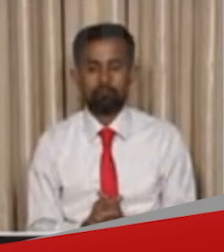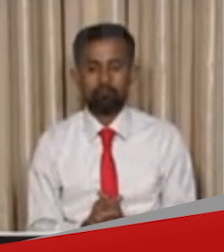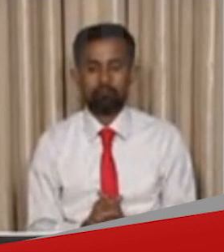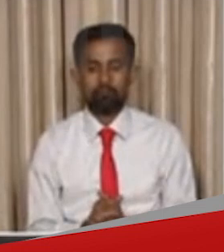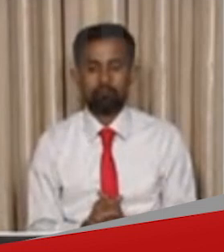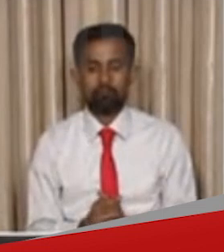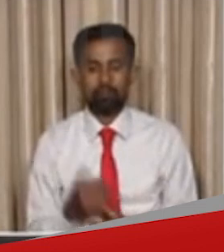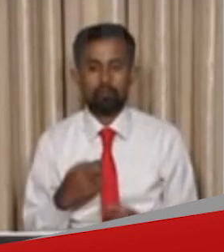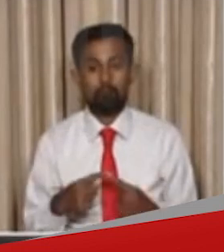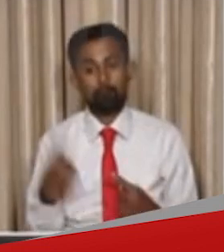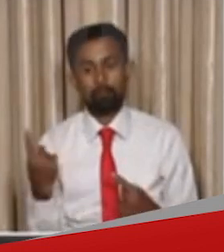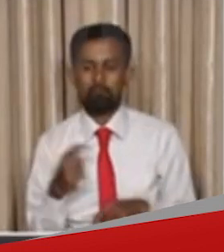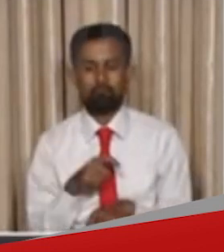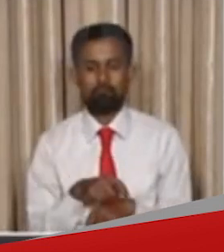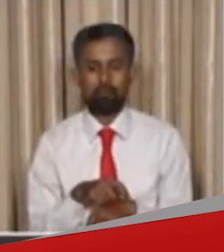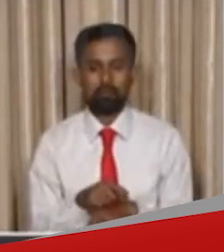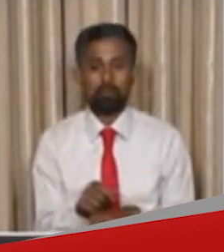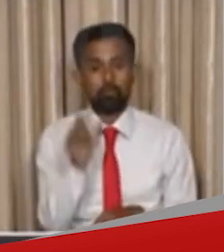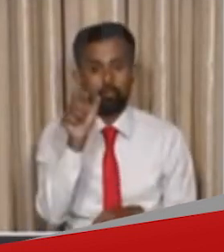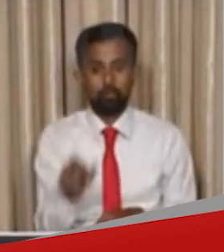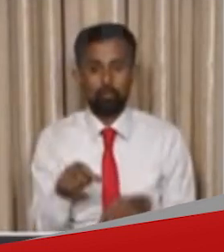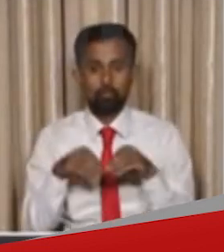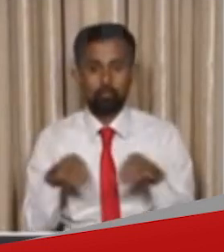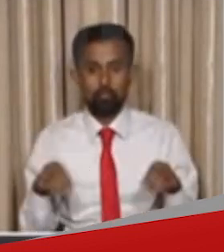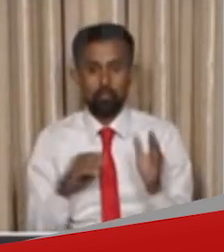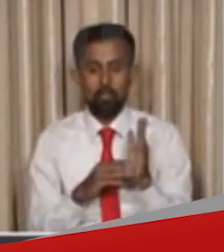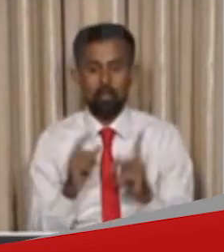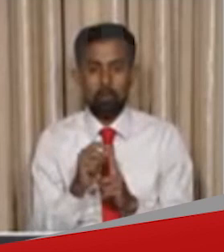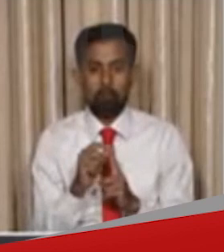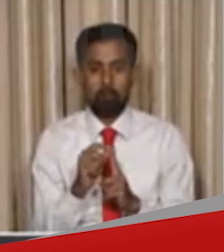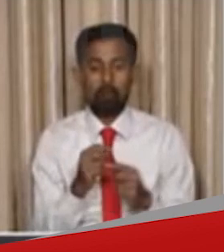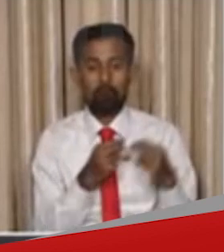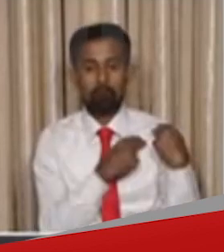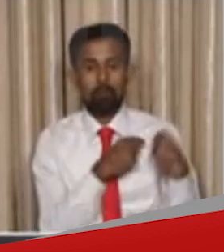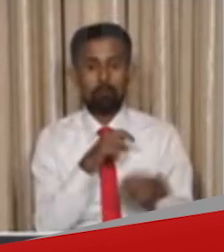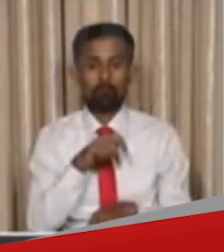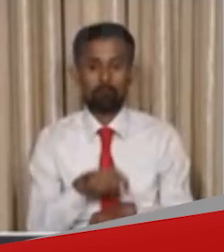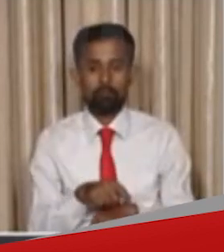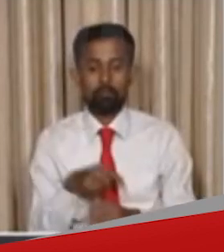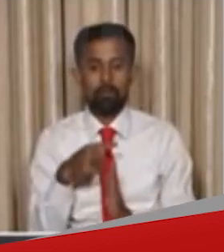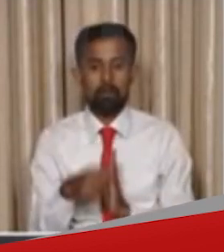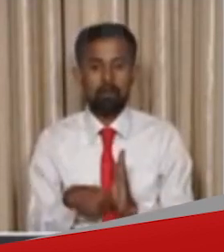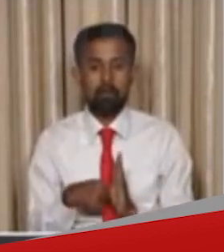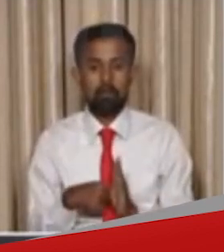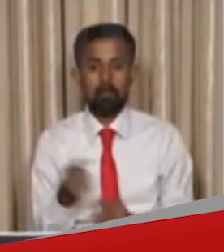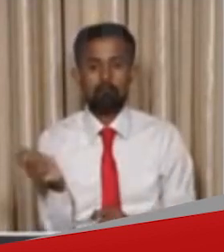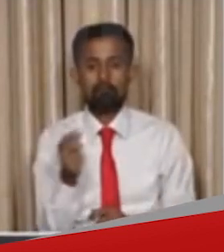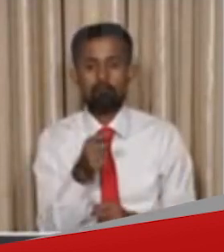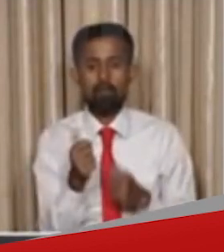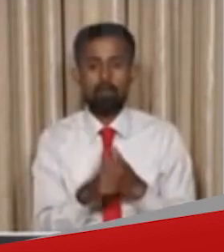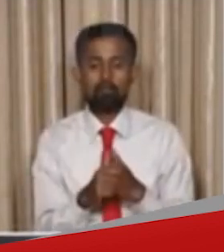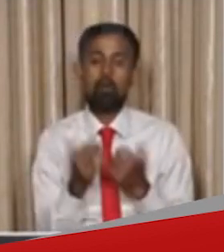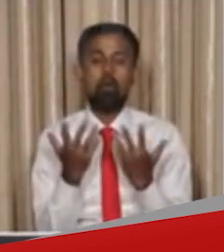ඒක අපිට වෙනම වෙලාවක් තියෙන තමුන්නාංශගේ කෘෂිකර්ම අමාත්‍ය ධූරයේ දරපු කාලේ මේ රටේ වී නිෂ්පාදනය